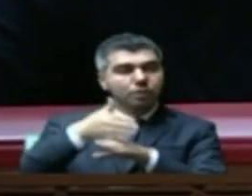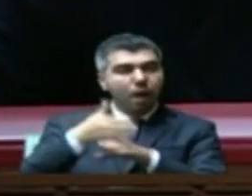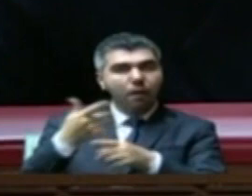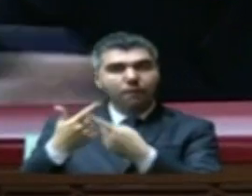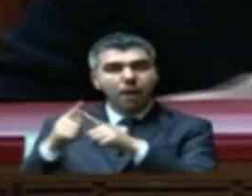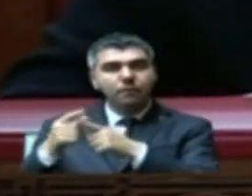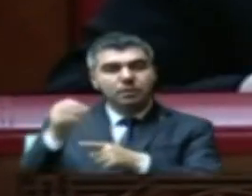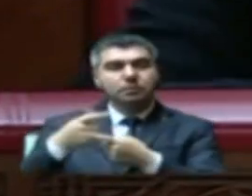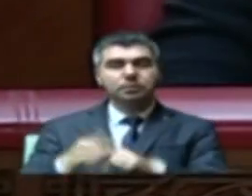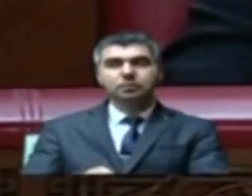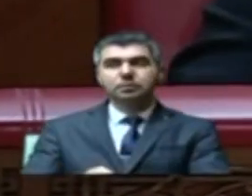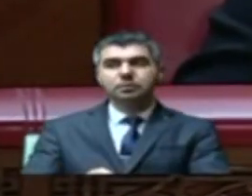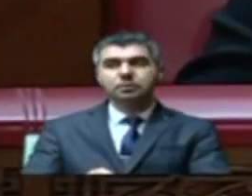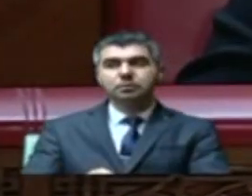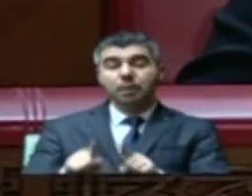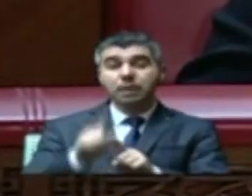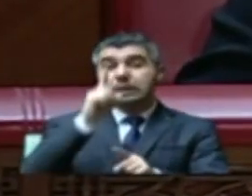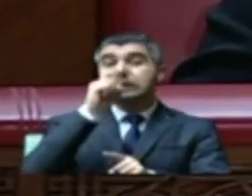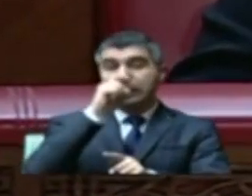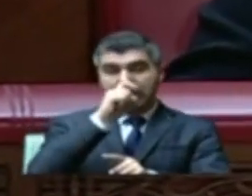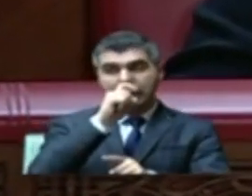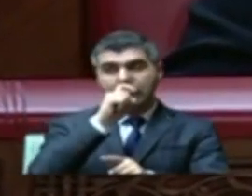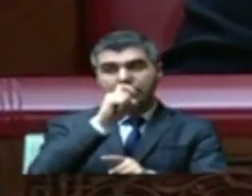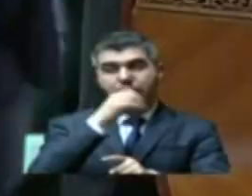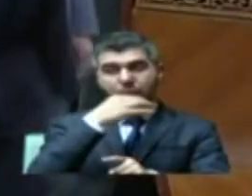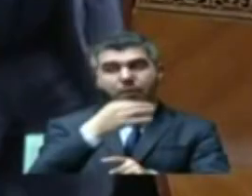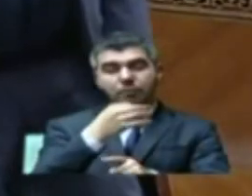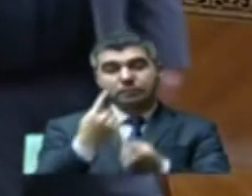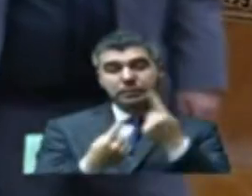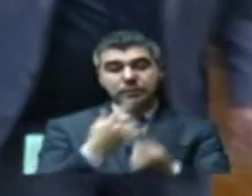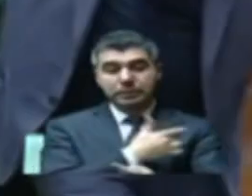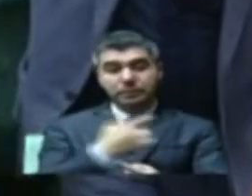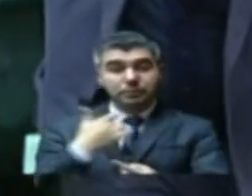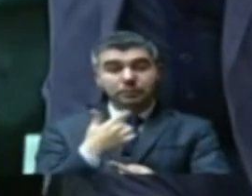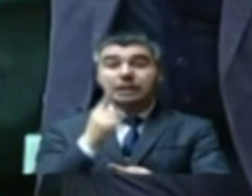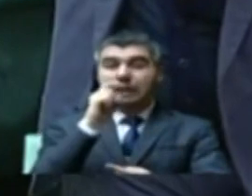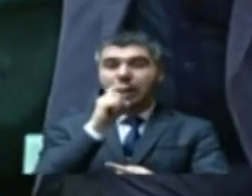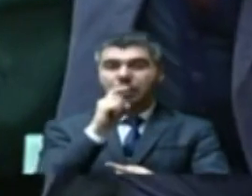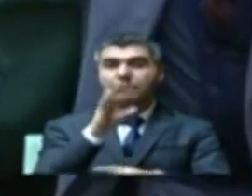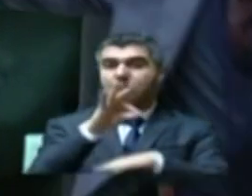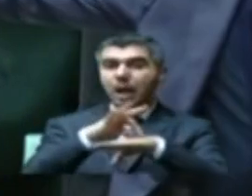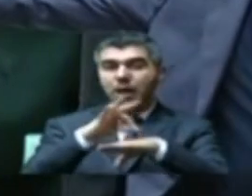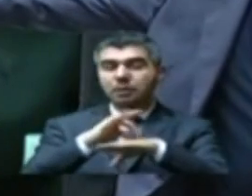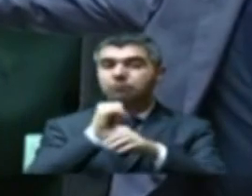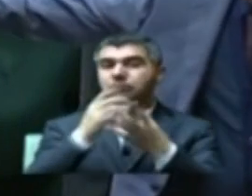له من المخاطر بكل صراحة فيما يخص السلامة الصحية، واللي